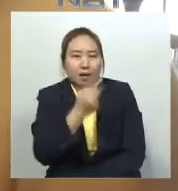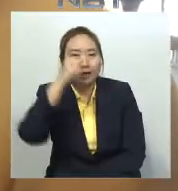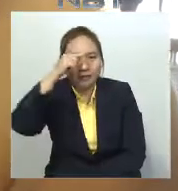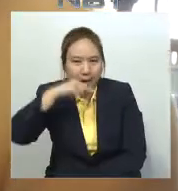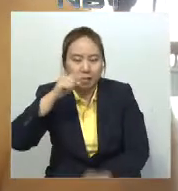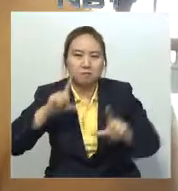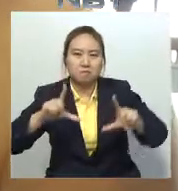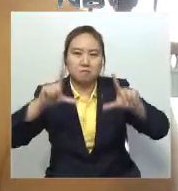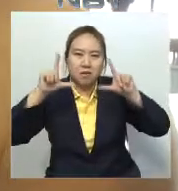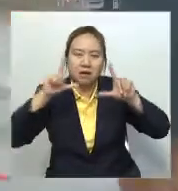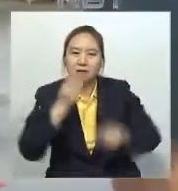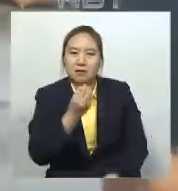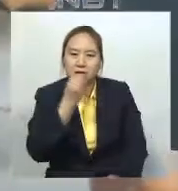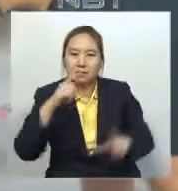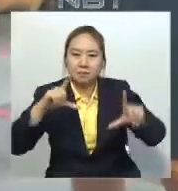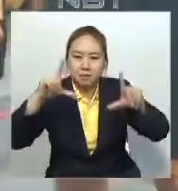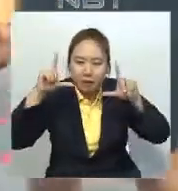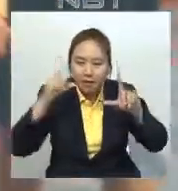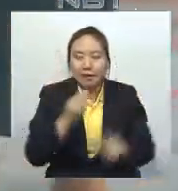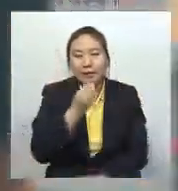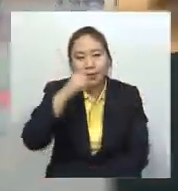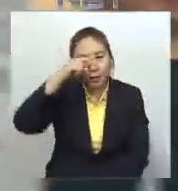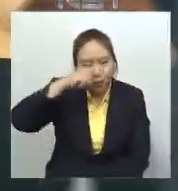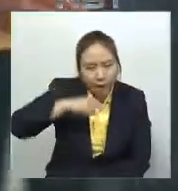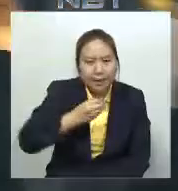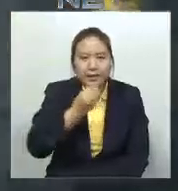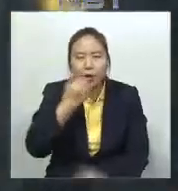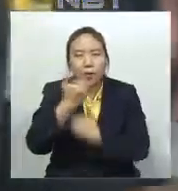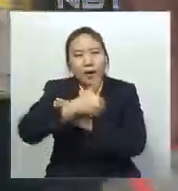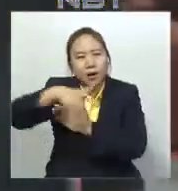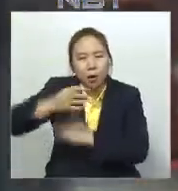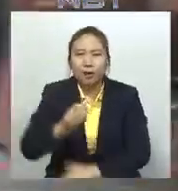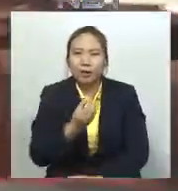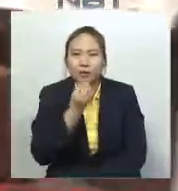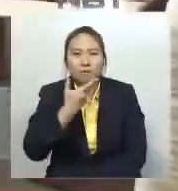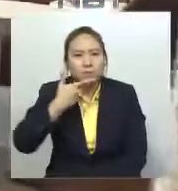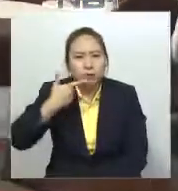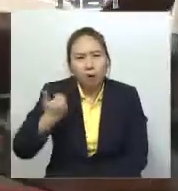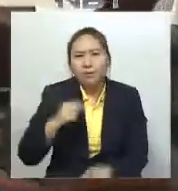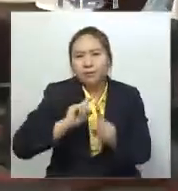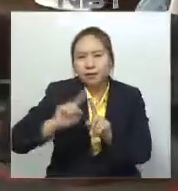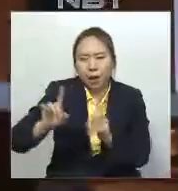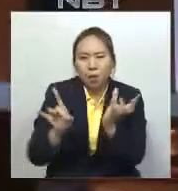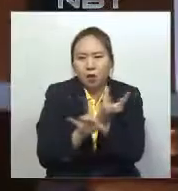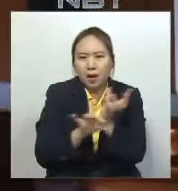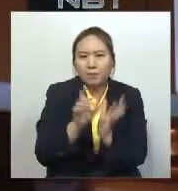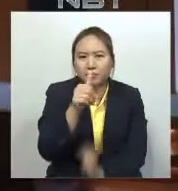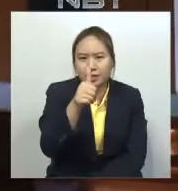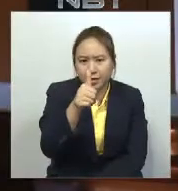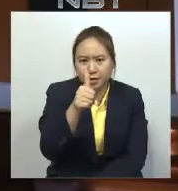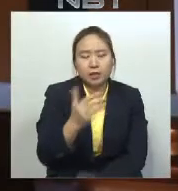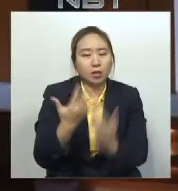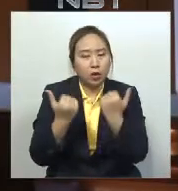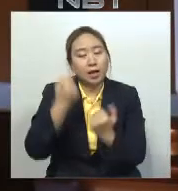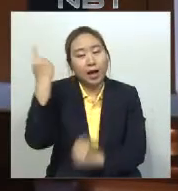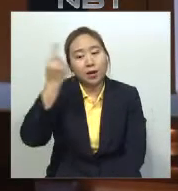นมีจุดเด่นในเรื่องของอาหารทั้งอาหารไทยอาหารต่างชาติที่มีรสชาติดีมีความหลากหลายและก็มีคุณภาพซึ่งการ